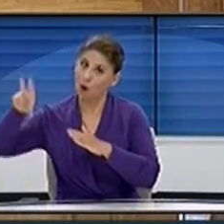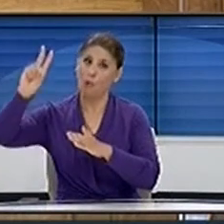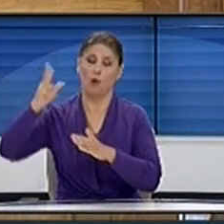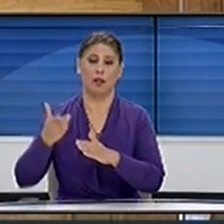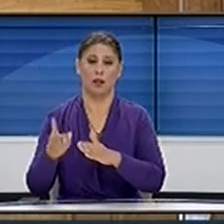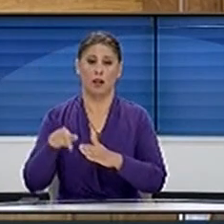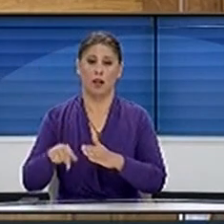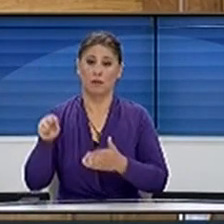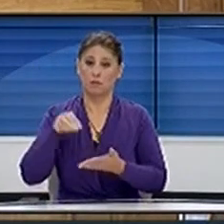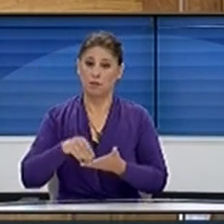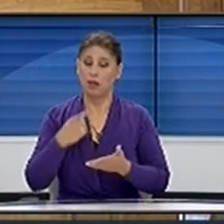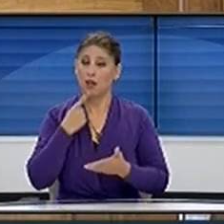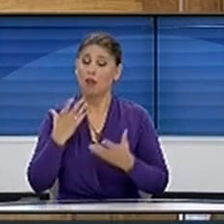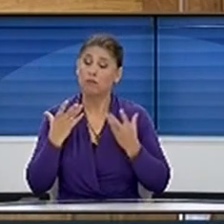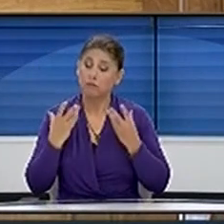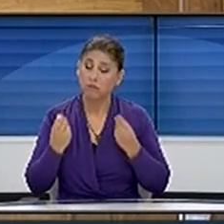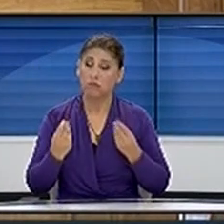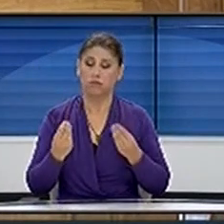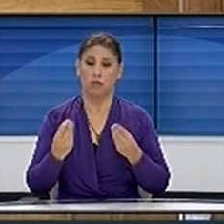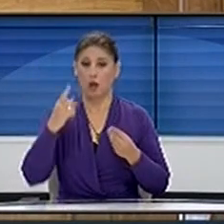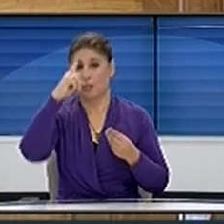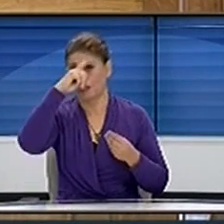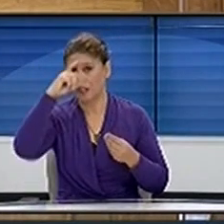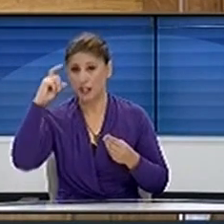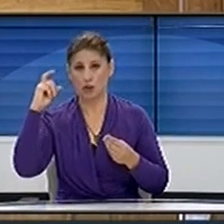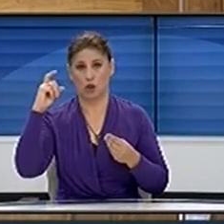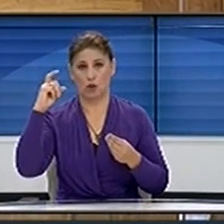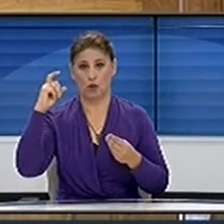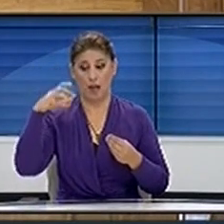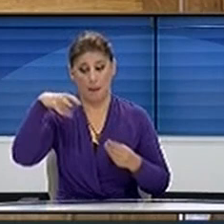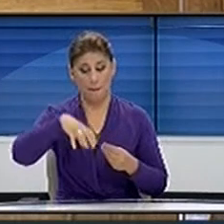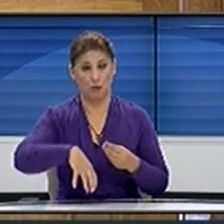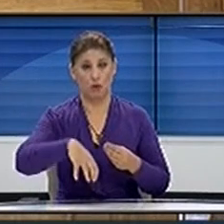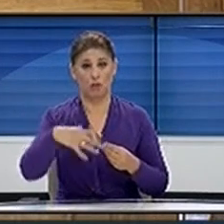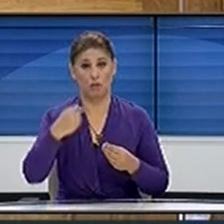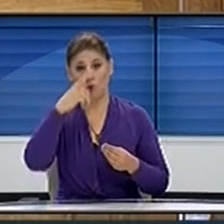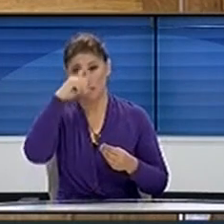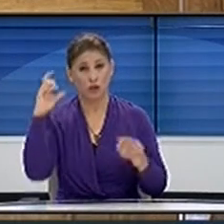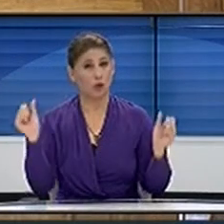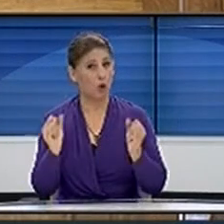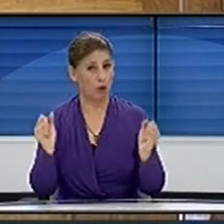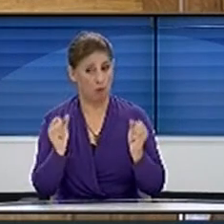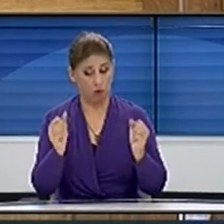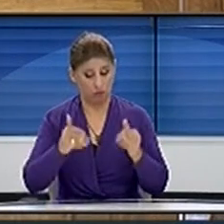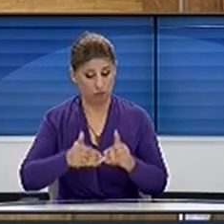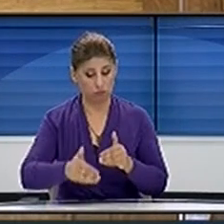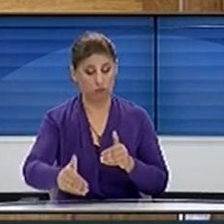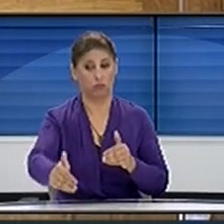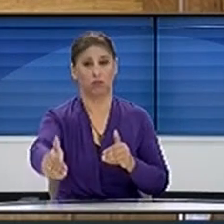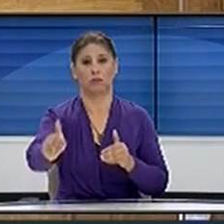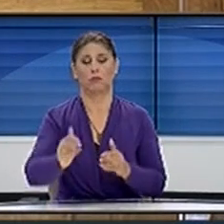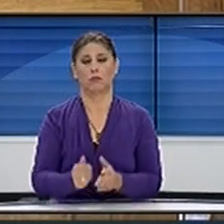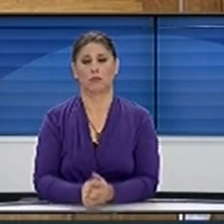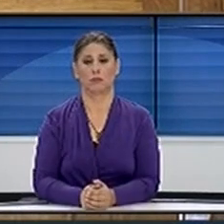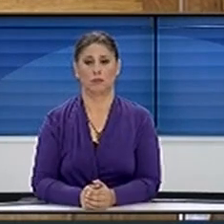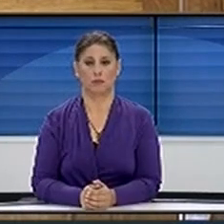μια, επαναλαμβάνω, εξαιρετικά δύσκολη συγκυρία με ένα πολύ δύσκολο χειμώνα να βρίσκεται